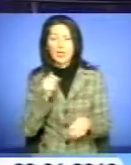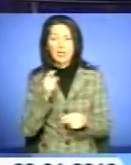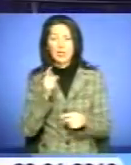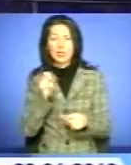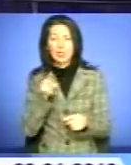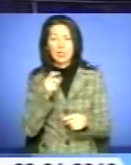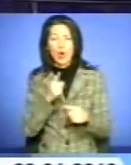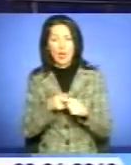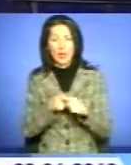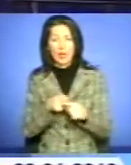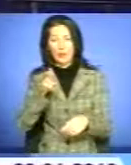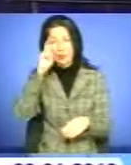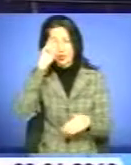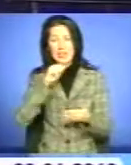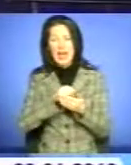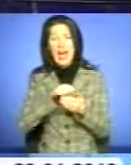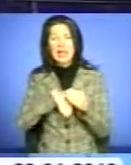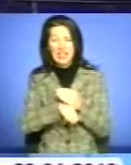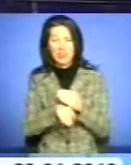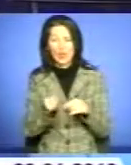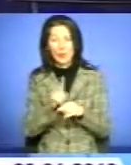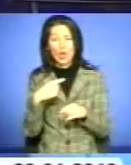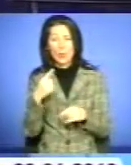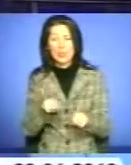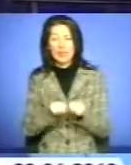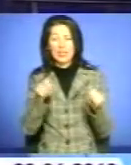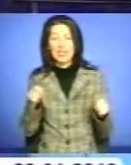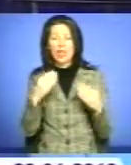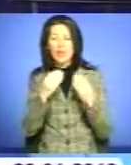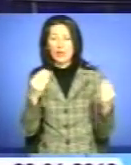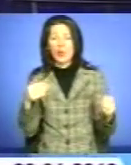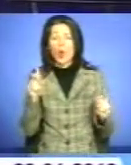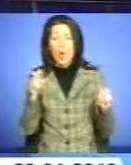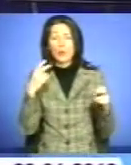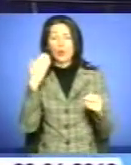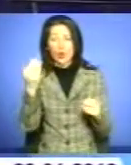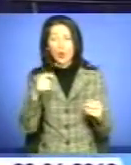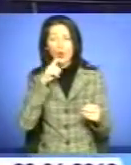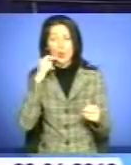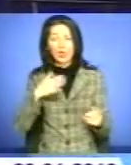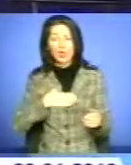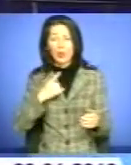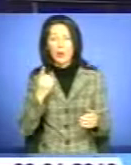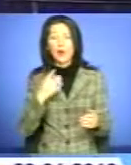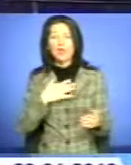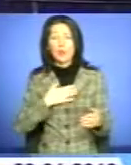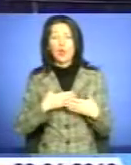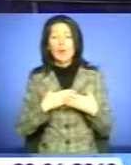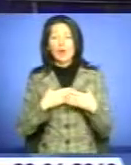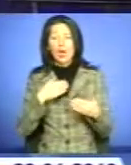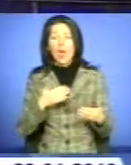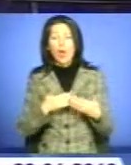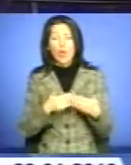У Держархіві Тернопільської області відкрили виставку «Тобі, Україна моя, і перший мій подих, і подих останній тобі».